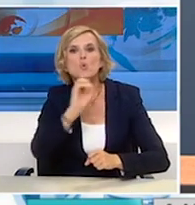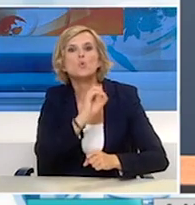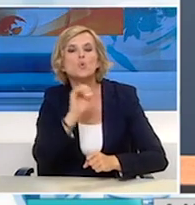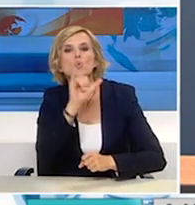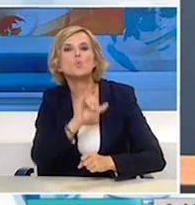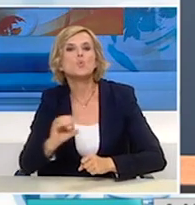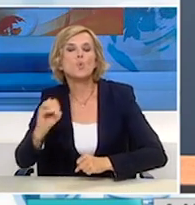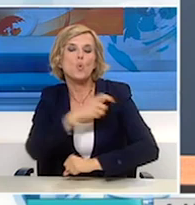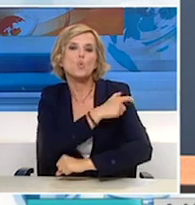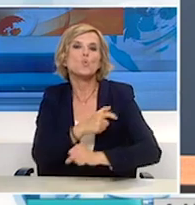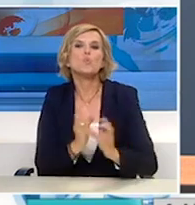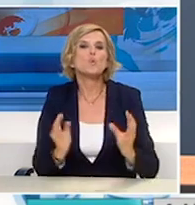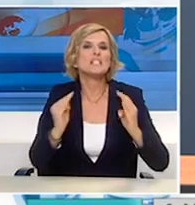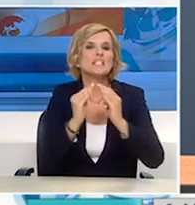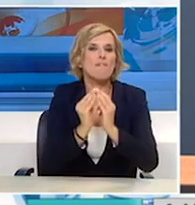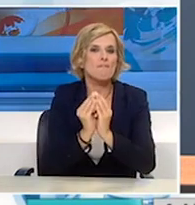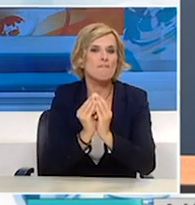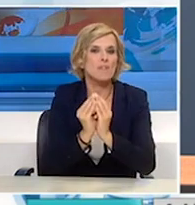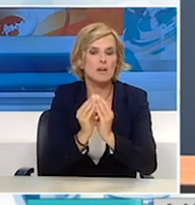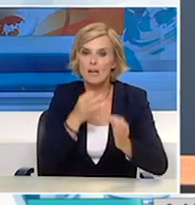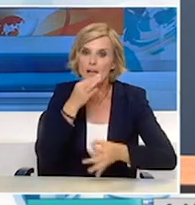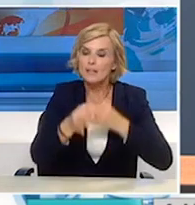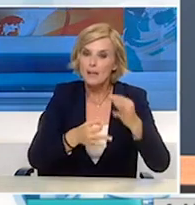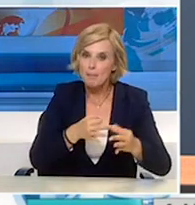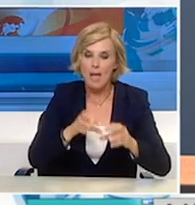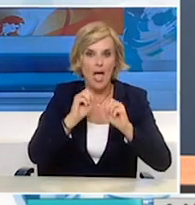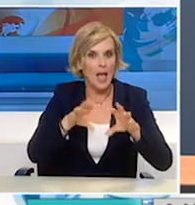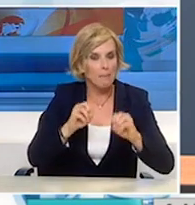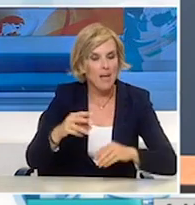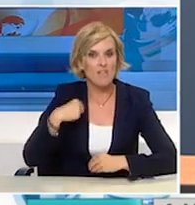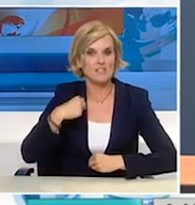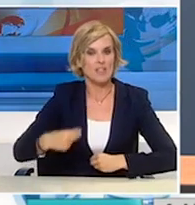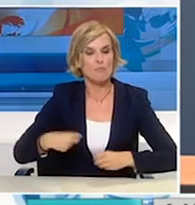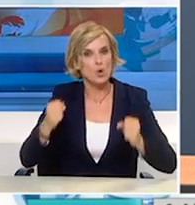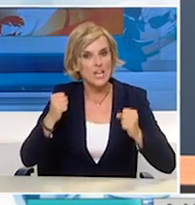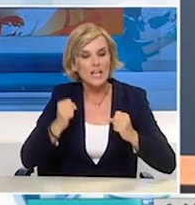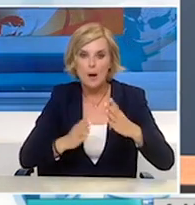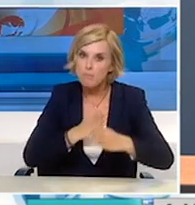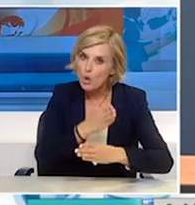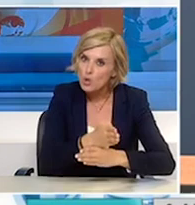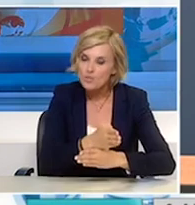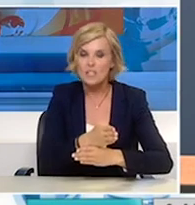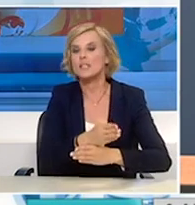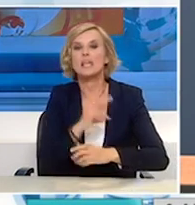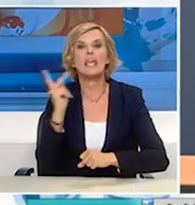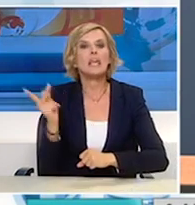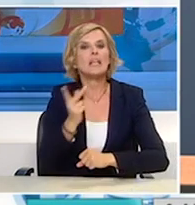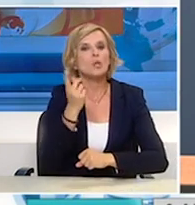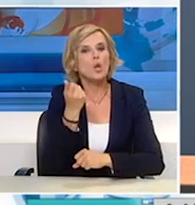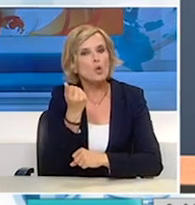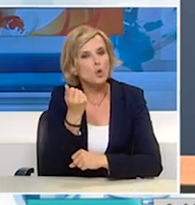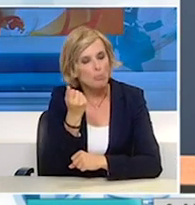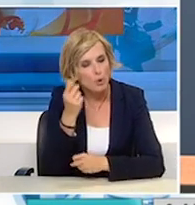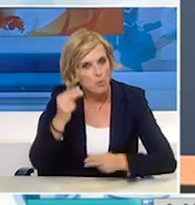πολιτική ηγεσία, τα ωφέλη και τους κινδύνους στην εκπαίδευση, στη δημόσια υγεία, τις επιπτώσεις σε κοινωνικονομικά